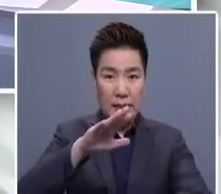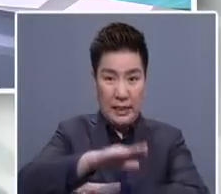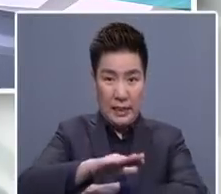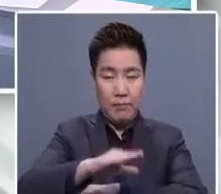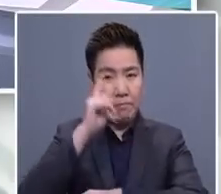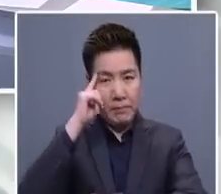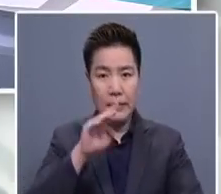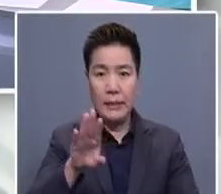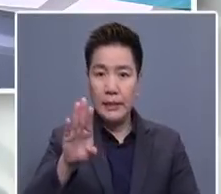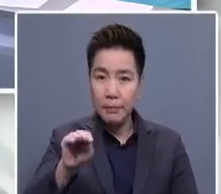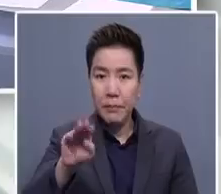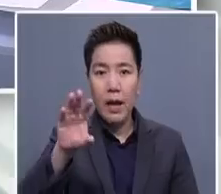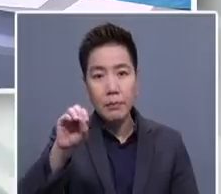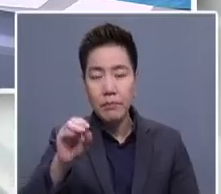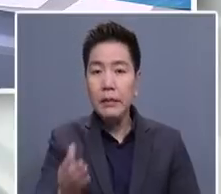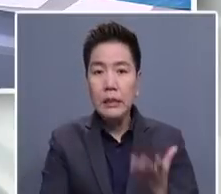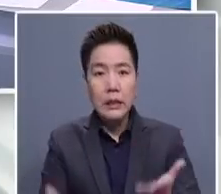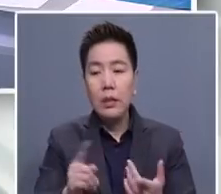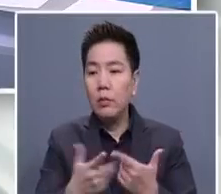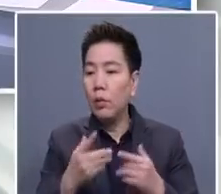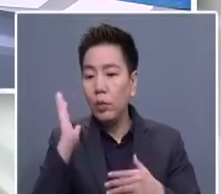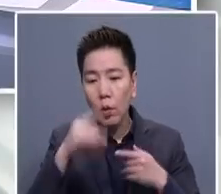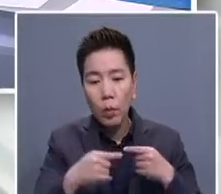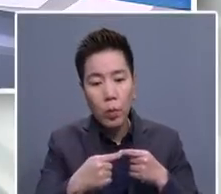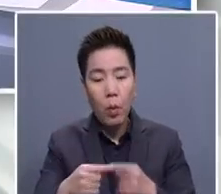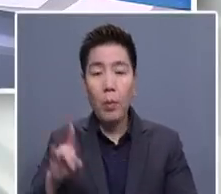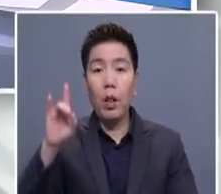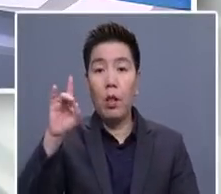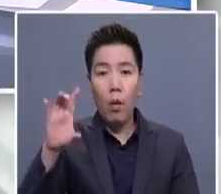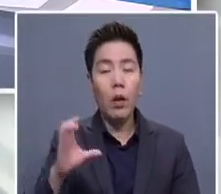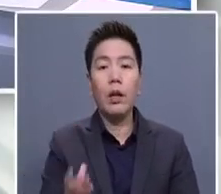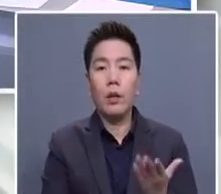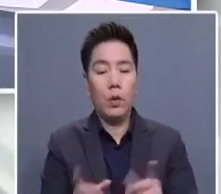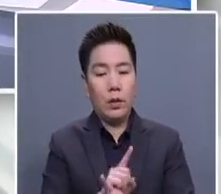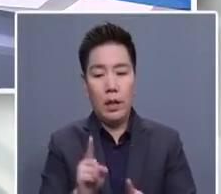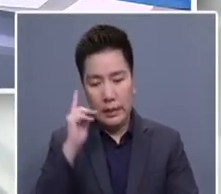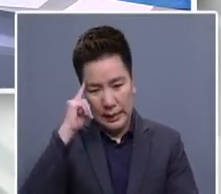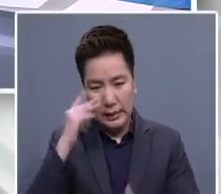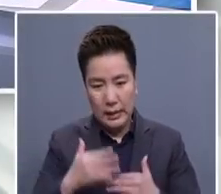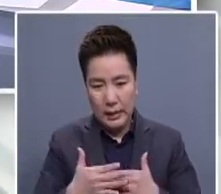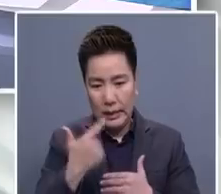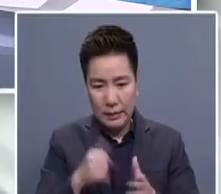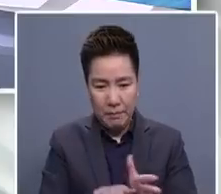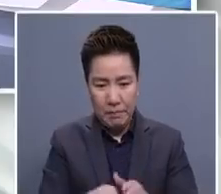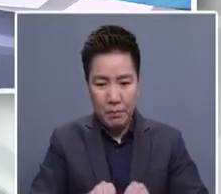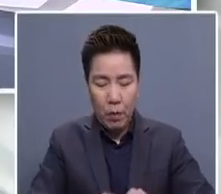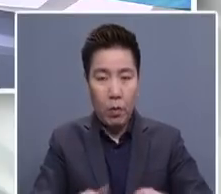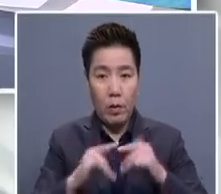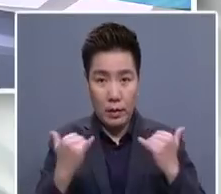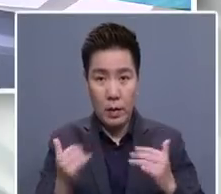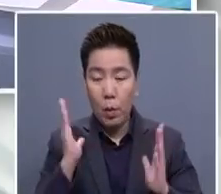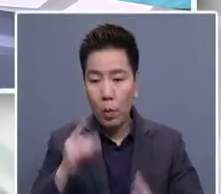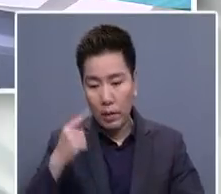จะเป็น40ราย50รายหรือต่อไปนี่มันอาจจะเป็น100รายแต่รับรองได้ว่าในจำนวนที่เป็นเนี่ยถ้าคน